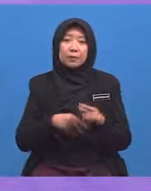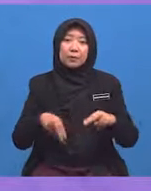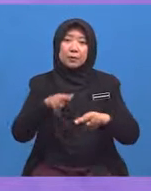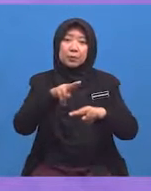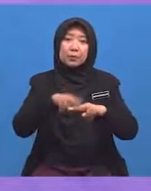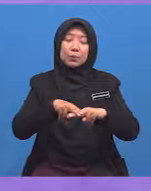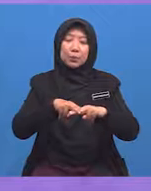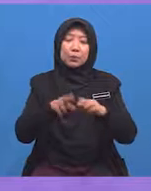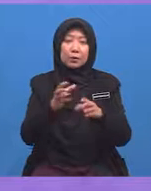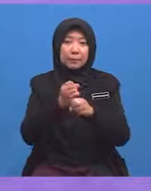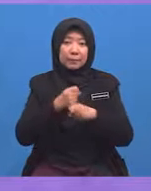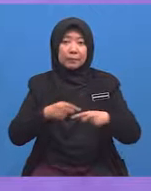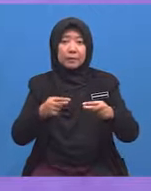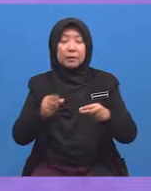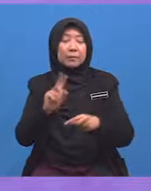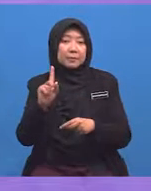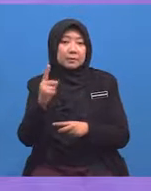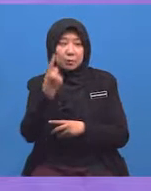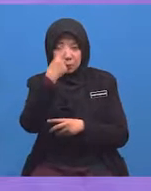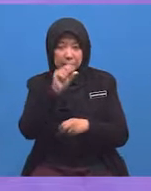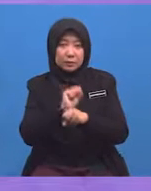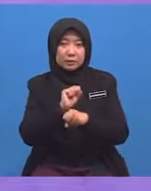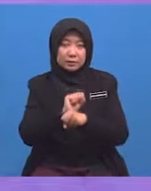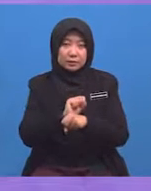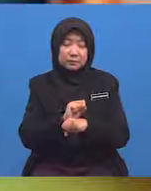mana sahaja untuk bekerja.